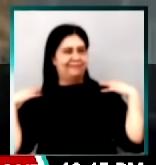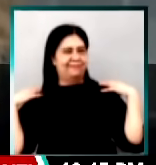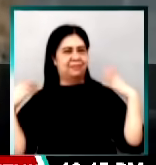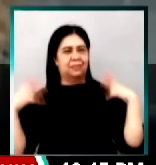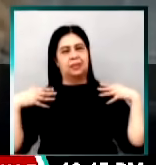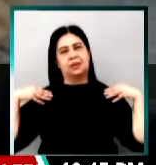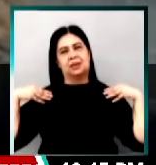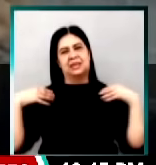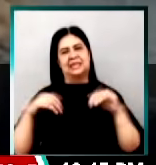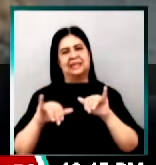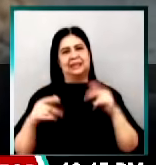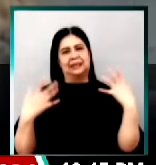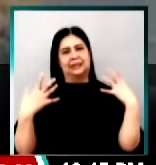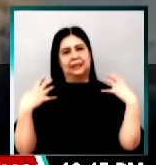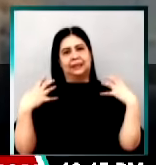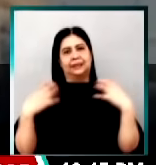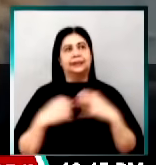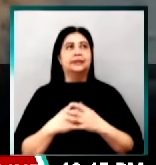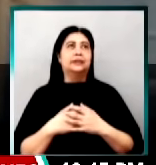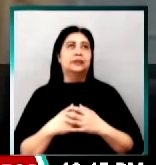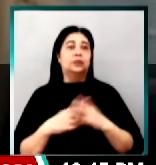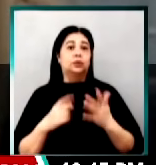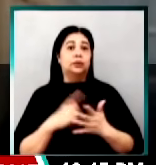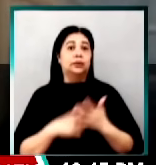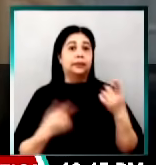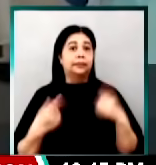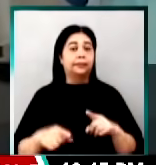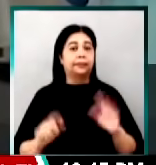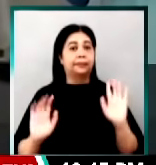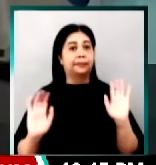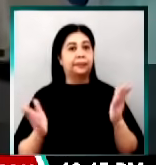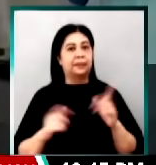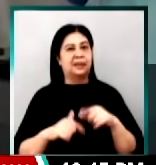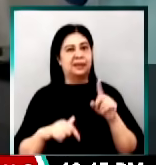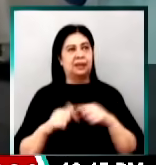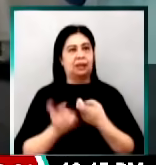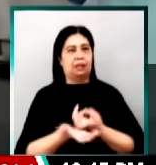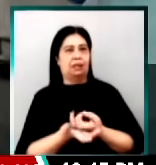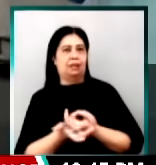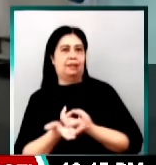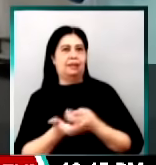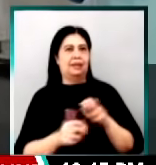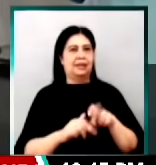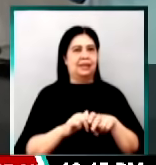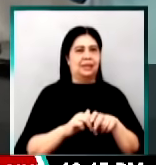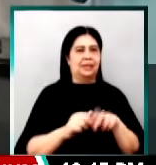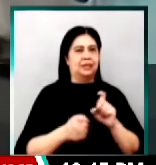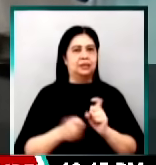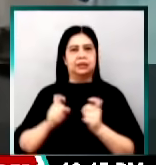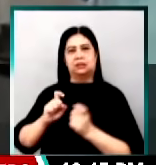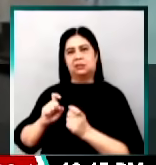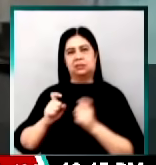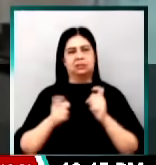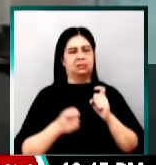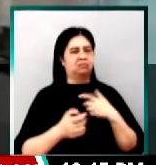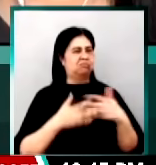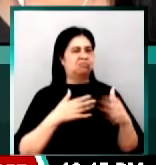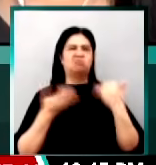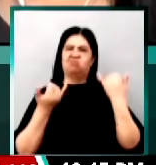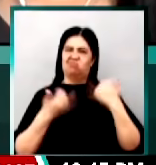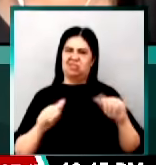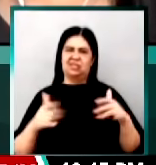So, ang nangyayari, parang hindi ako mapakali. Even nag-change po ako ng position, ganun pa rin yung